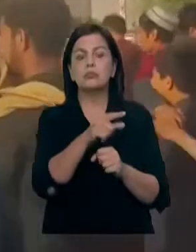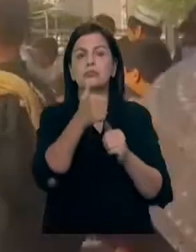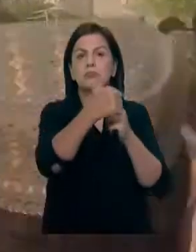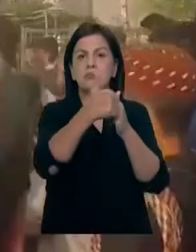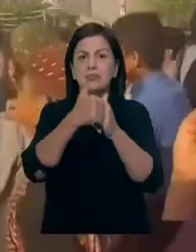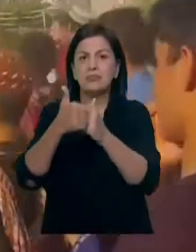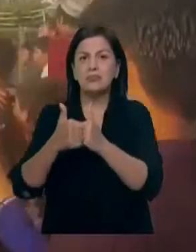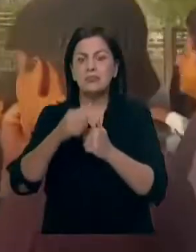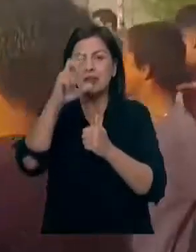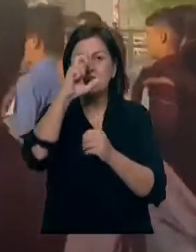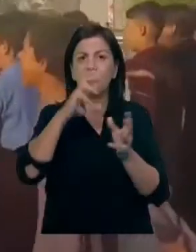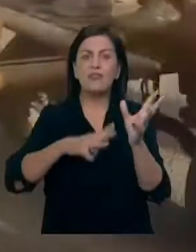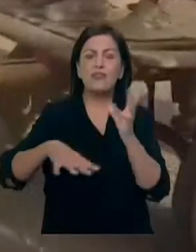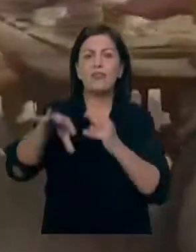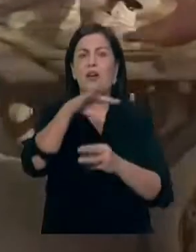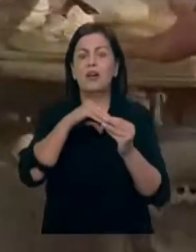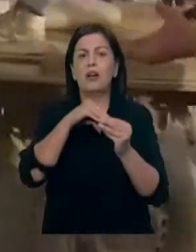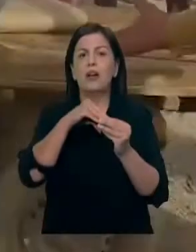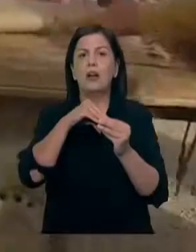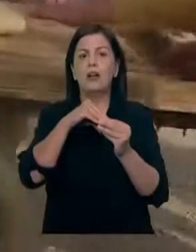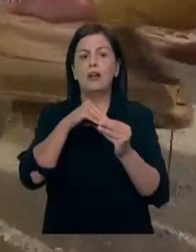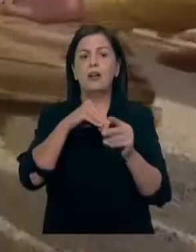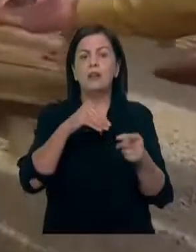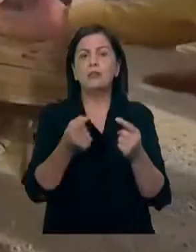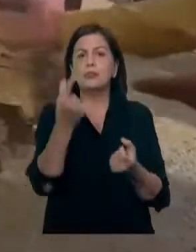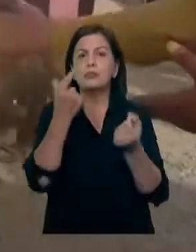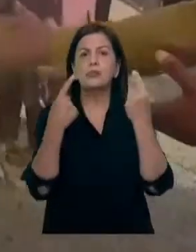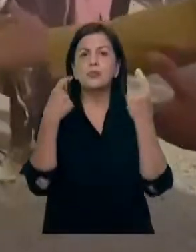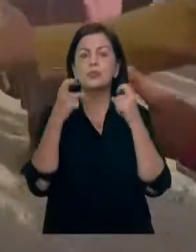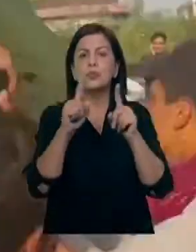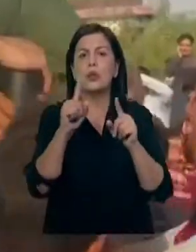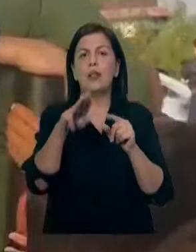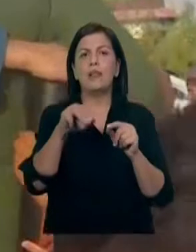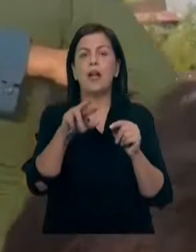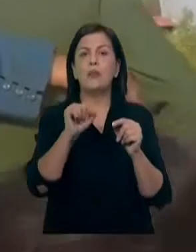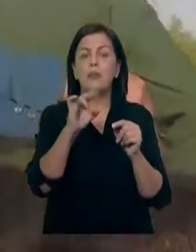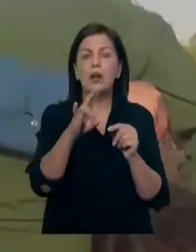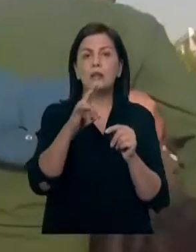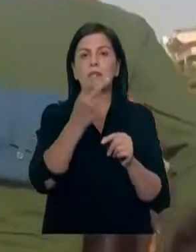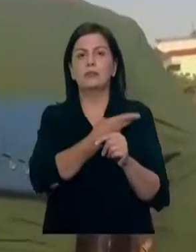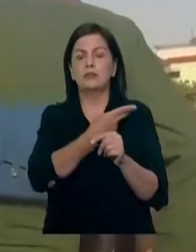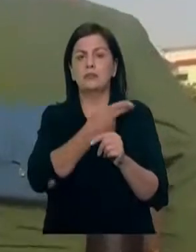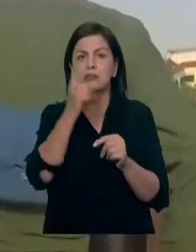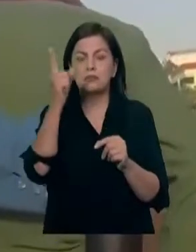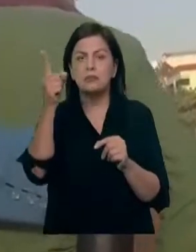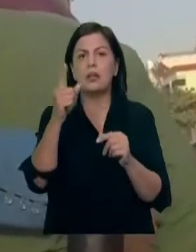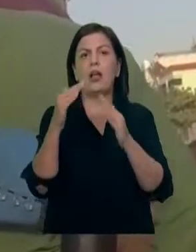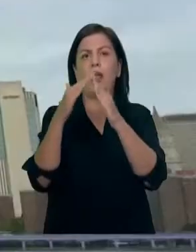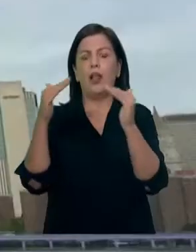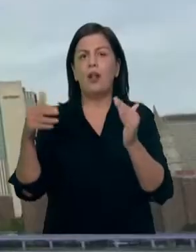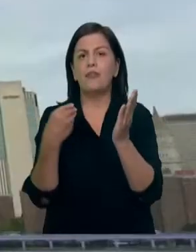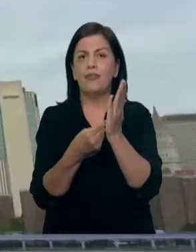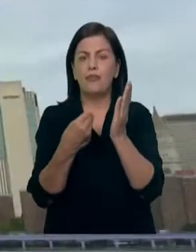ölkələr, həm də qərb üçün təhdidə çevrilib. Bəzi mənbələrdə Talibanın İngiltərənin fikri, Səudiyyə Ərəbistanının maliyyə